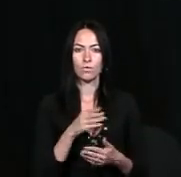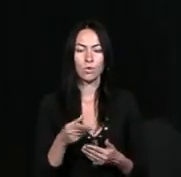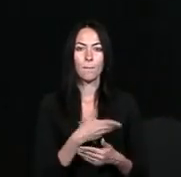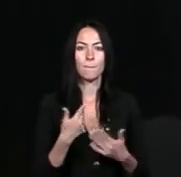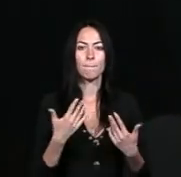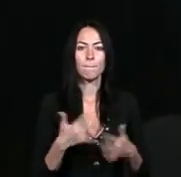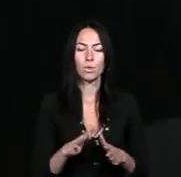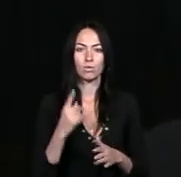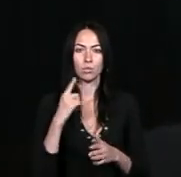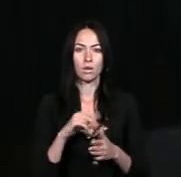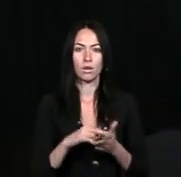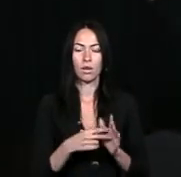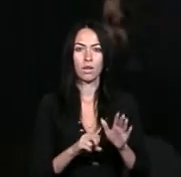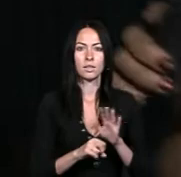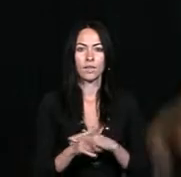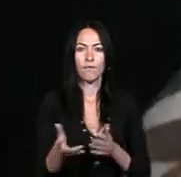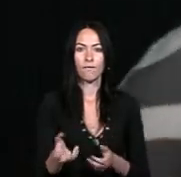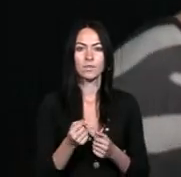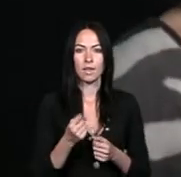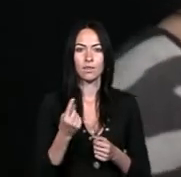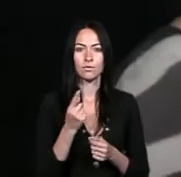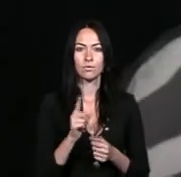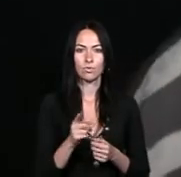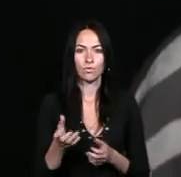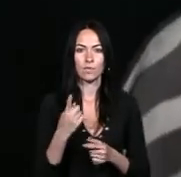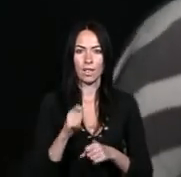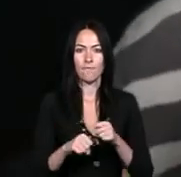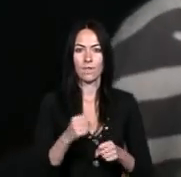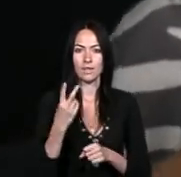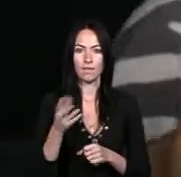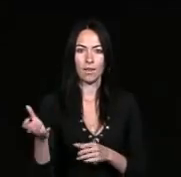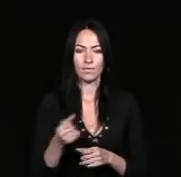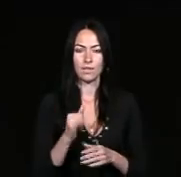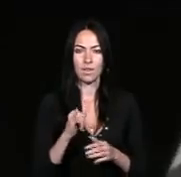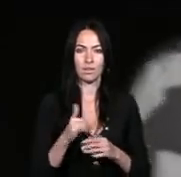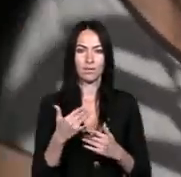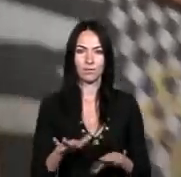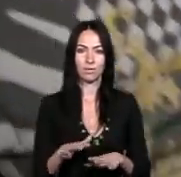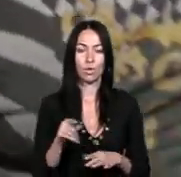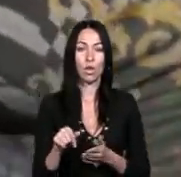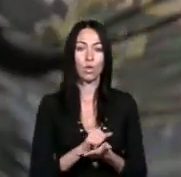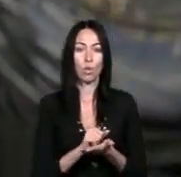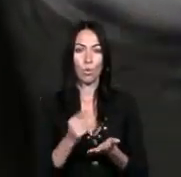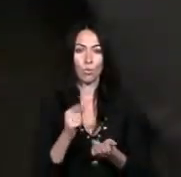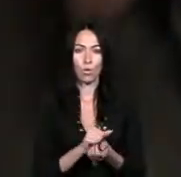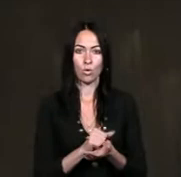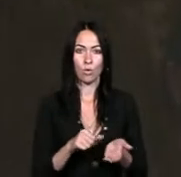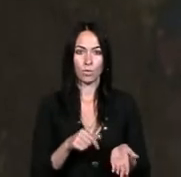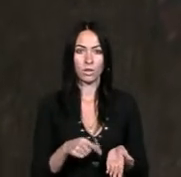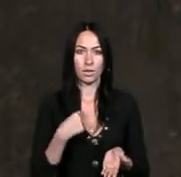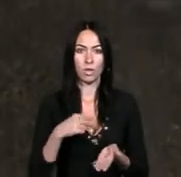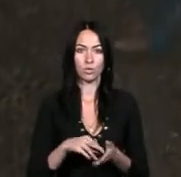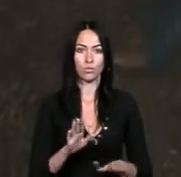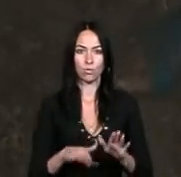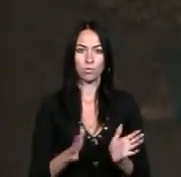вже зібралися тікати. Взяли, он дитинцем на два велосипеди стоять возле столпа. Ось документи одні, і от я як стою,